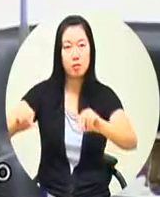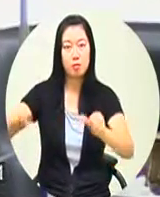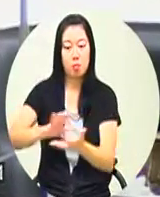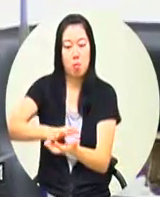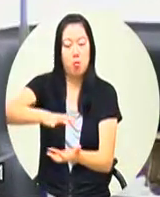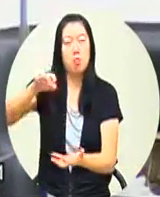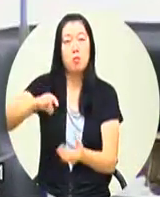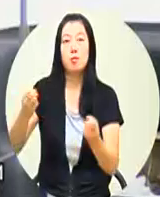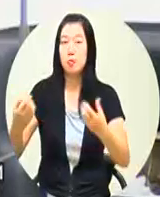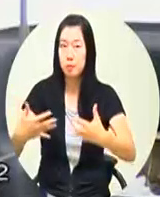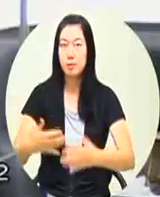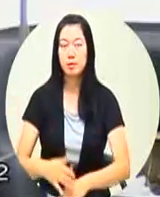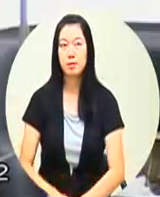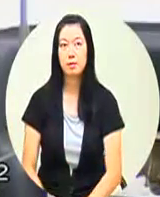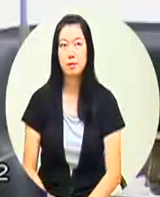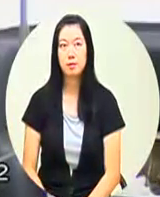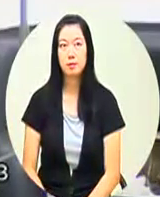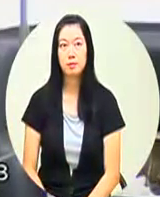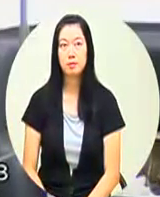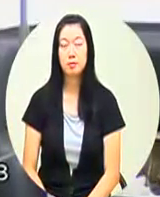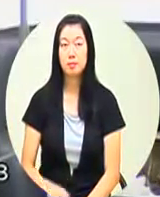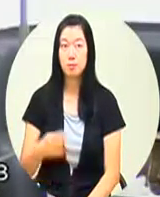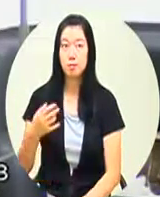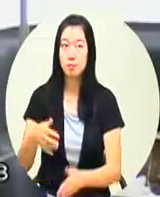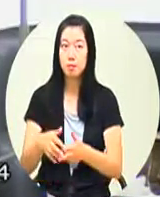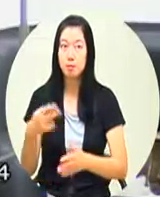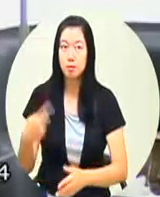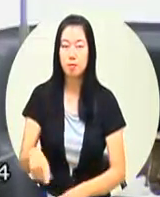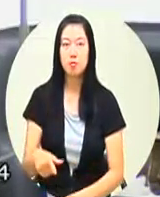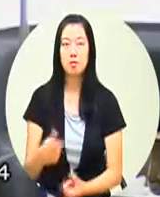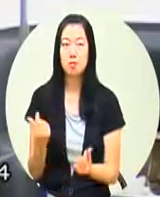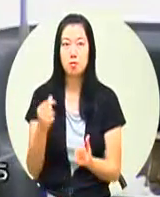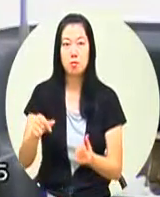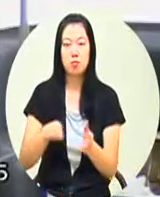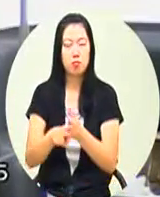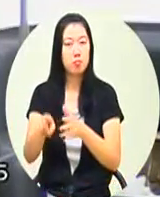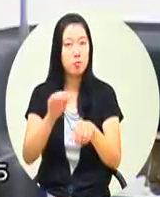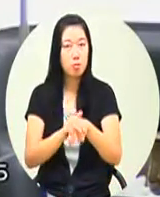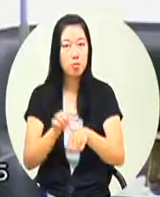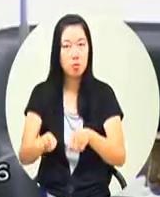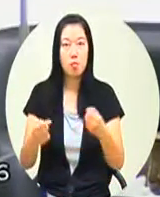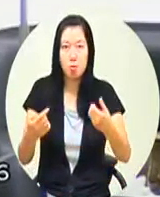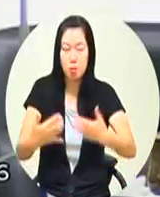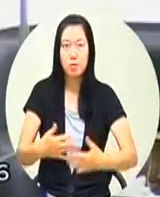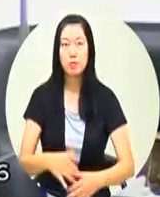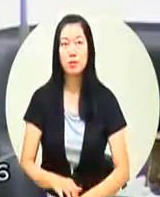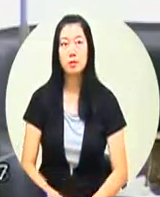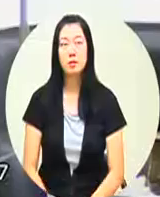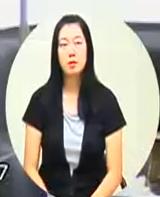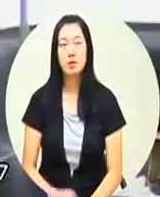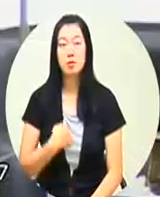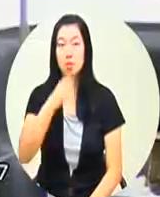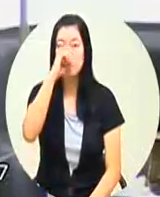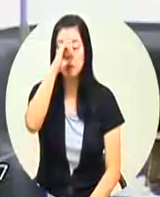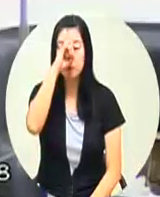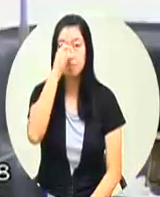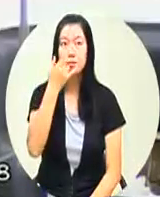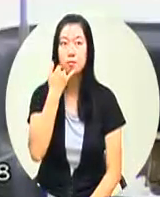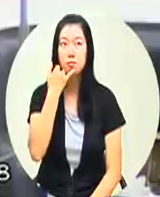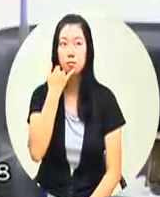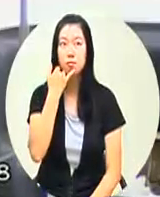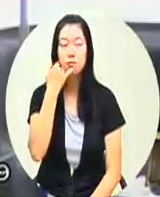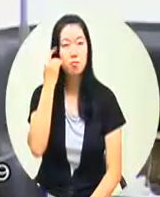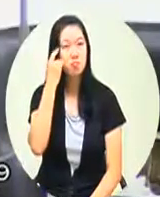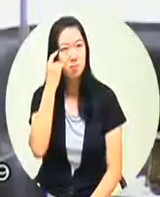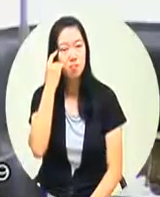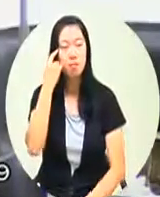吼。那我想这两个你们要看，这可能就是卡到比较专业的问题呀，啊。啊，希望讲你也再个看要安那